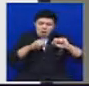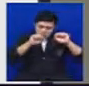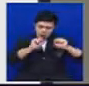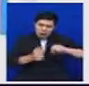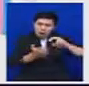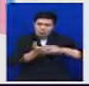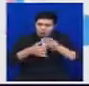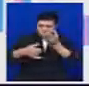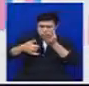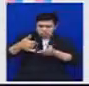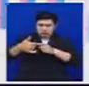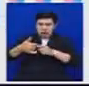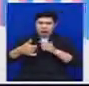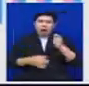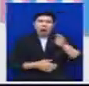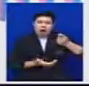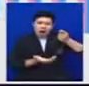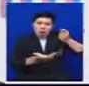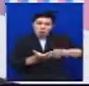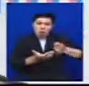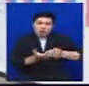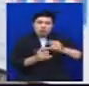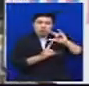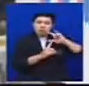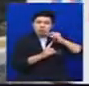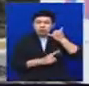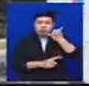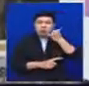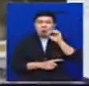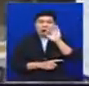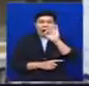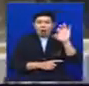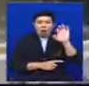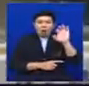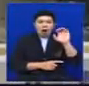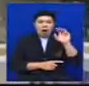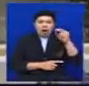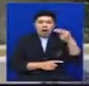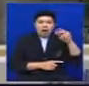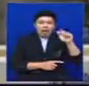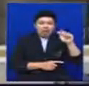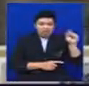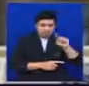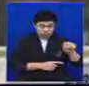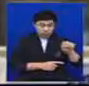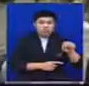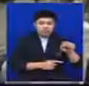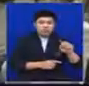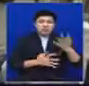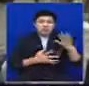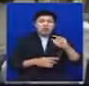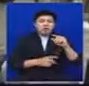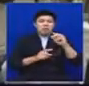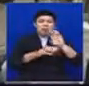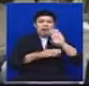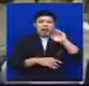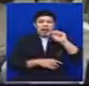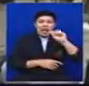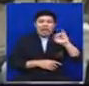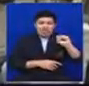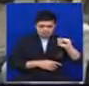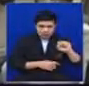คุณสมบัติเข้าประมูลคลื่นความถี่ย่าน900เมกะเฮิรตซ์หรือว่าบริษัทAdvanced Wireless Network จำกัด